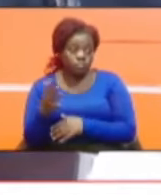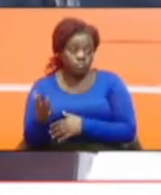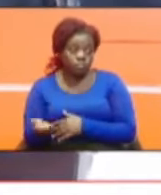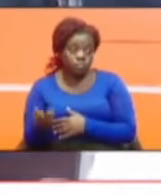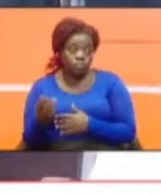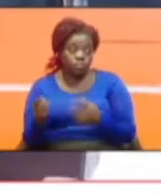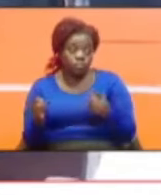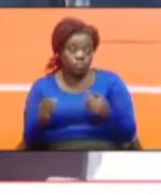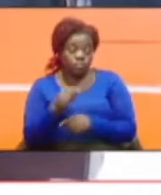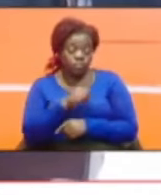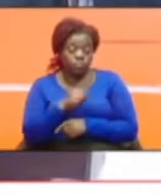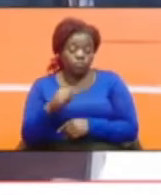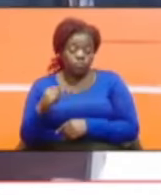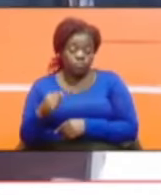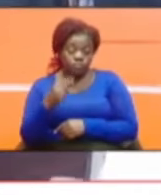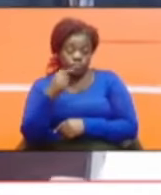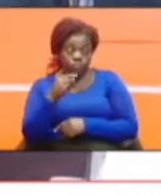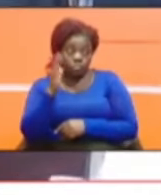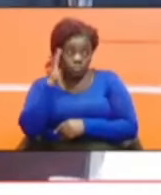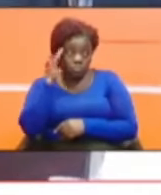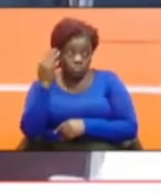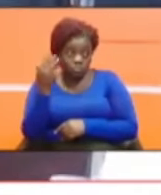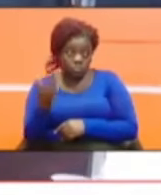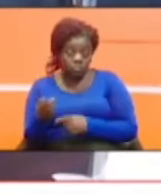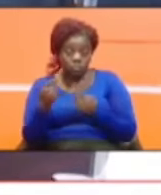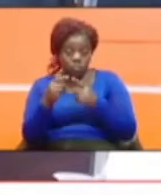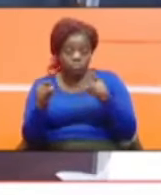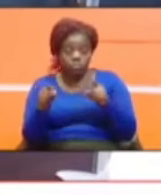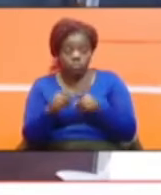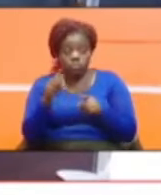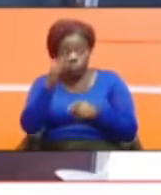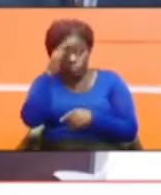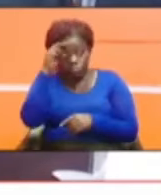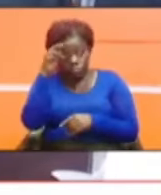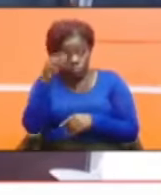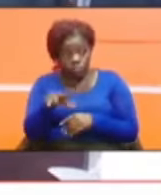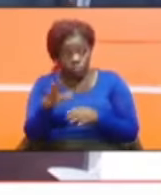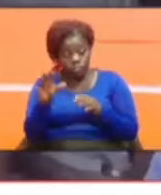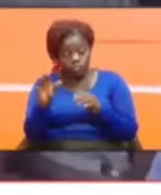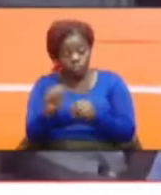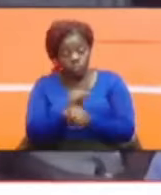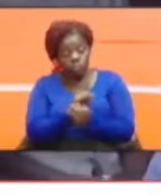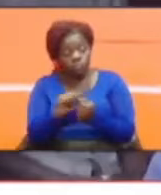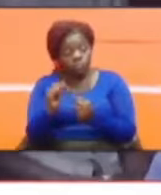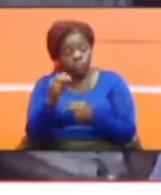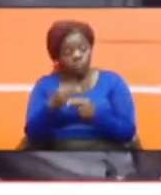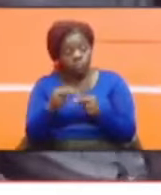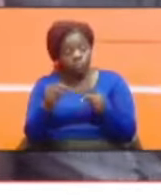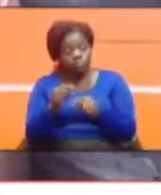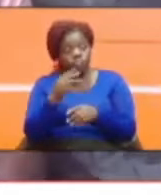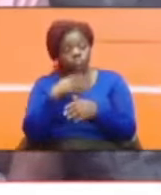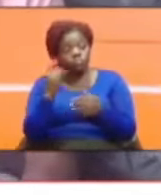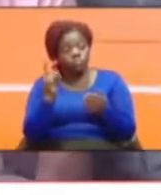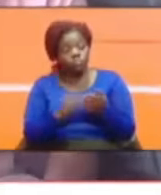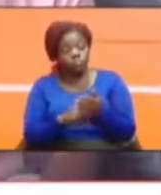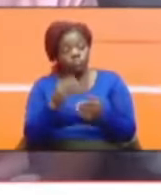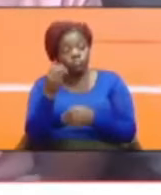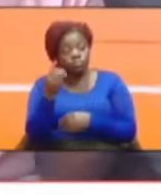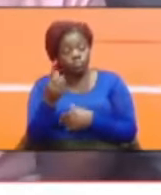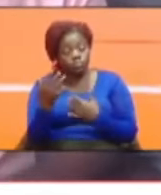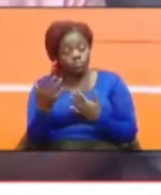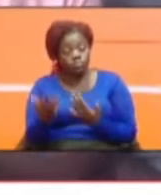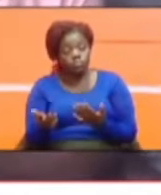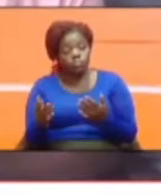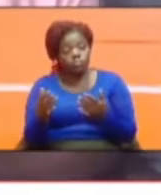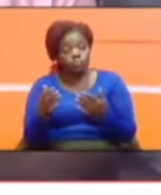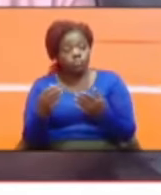Mawanda yeegaanye Kabanda nga bw'atamumanyi ko wabula nti ekigendererwa kye kubononera linnya na kwagala kubajja mu nsimbi era